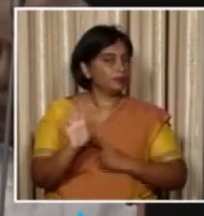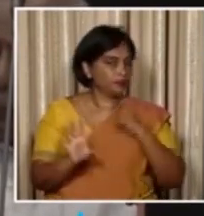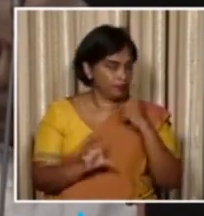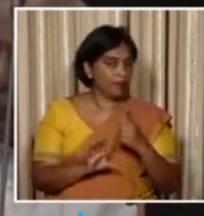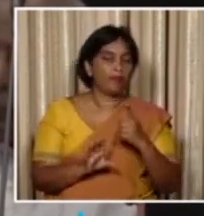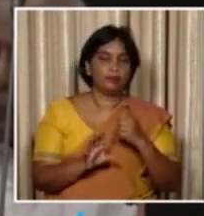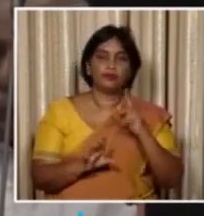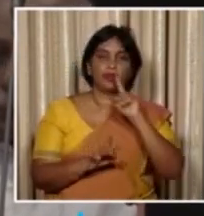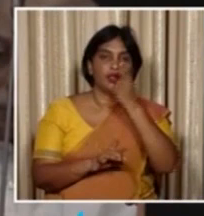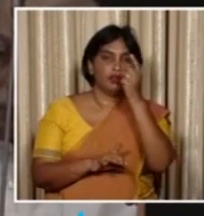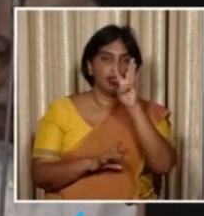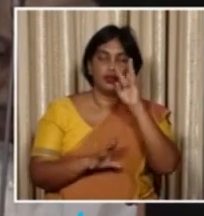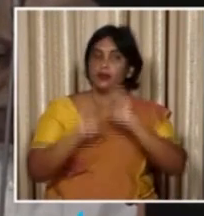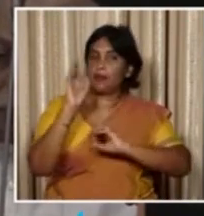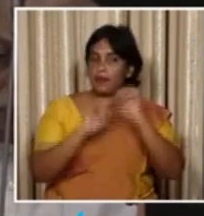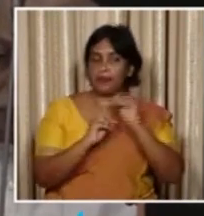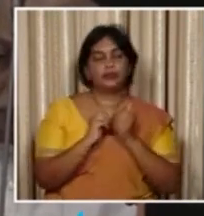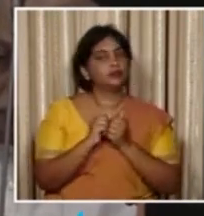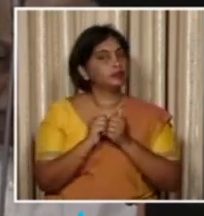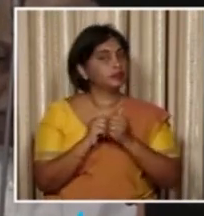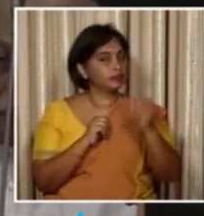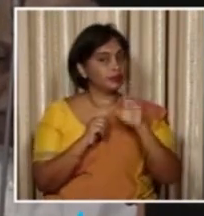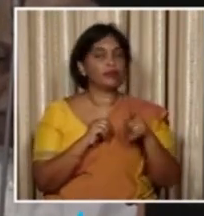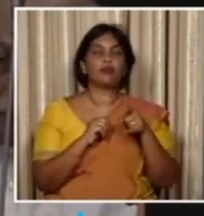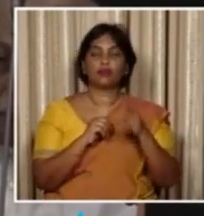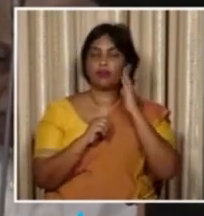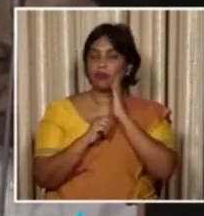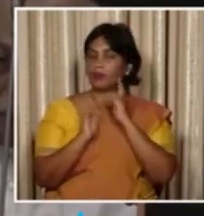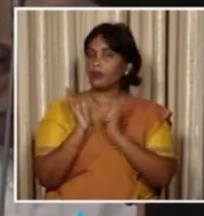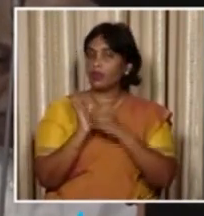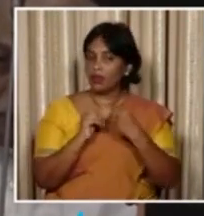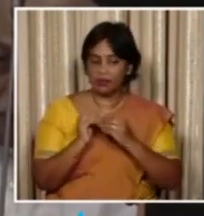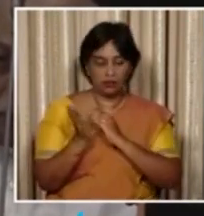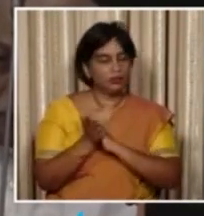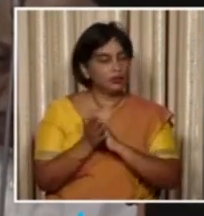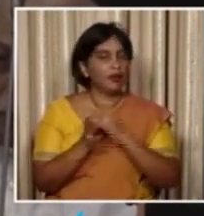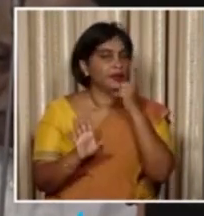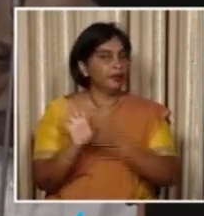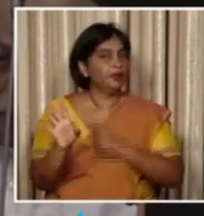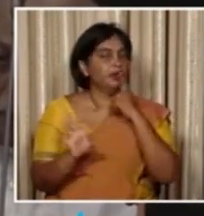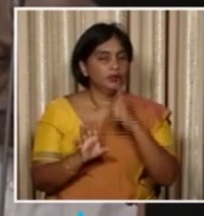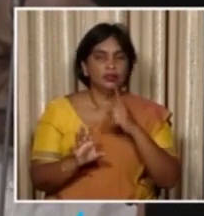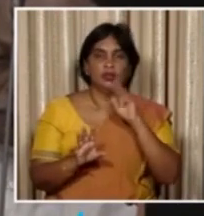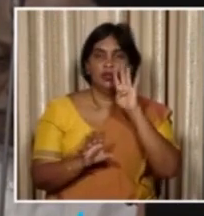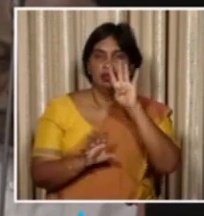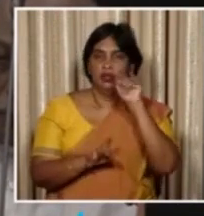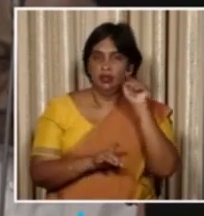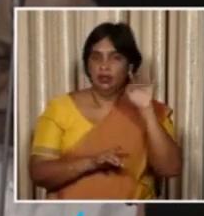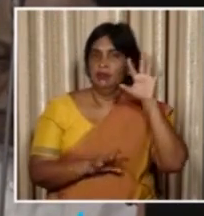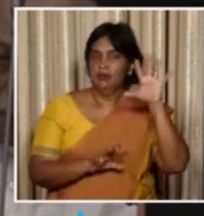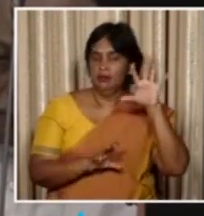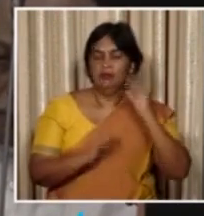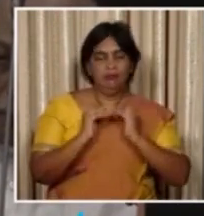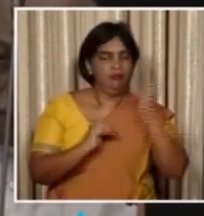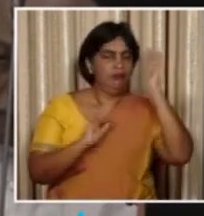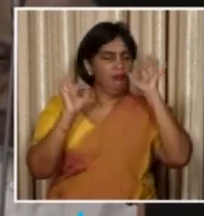වාර්ෂිකව 13%ක් මට්ටමින් ගෙන ඒමත් විදේශ ණය සේවාකරණය වාර්ෂිකව 4.5%ක්